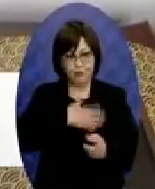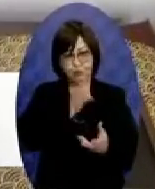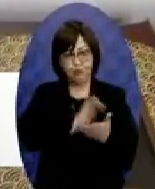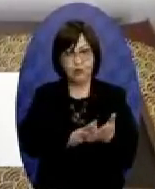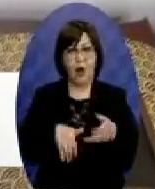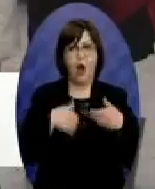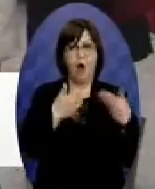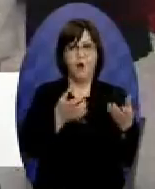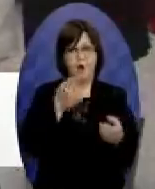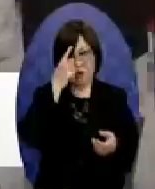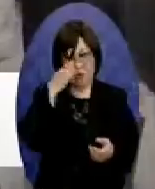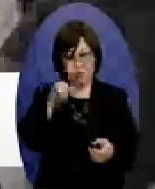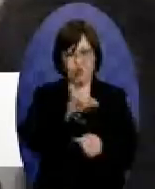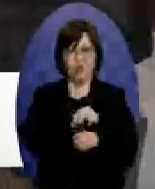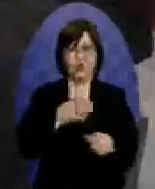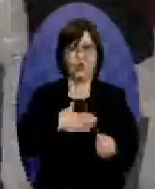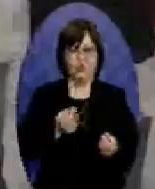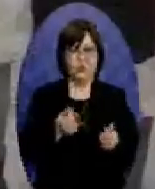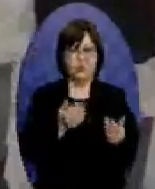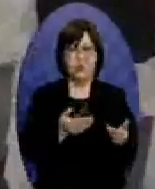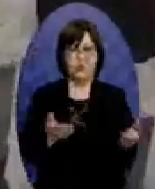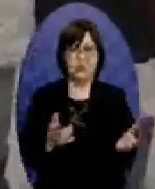үйлдвэрлэгчдэд дэмжих шаардлага байсаар байна.